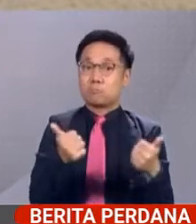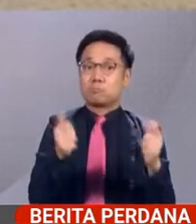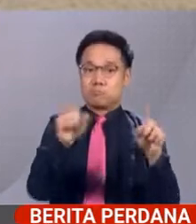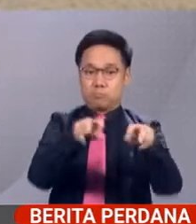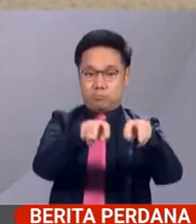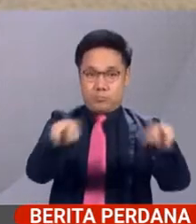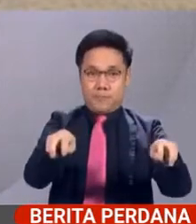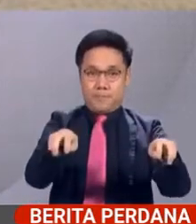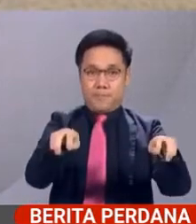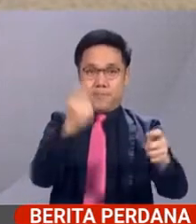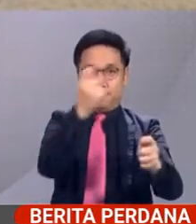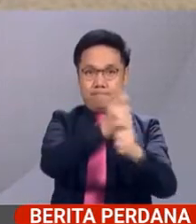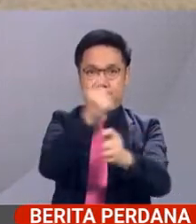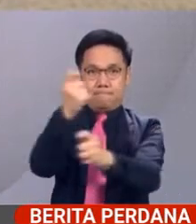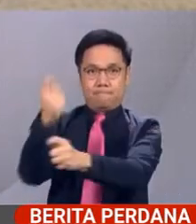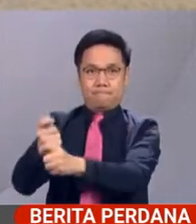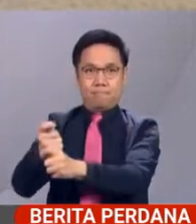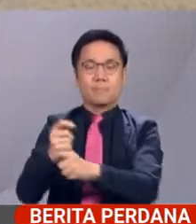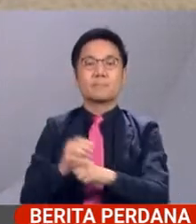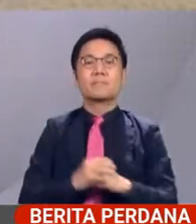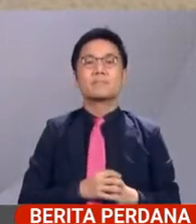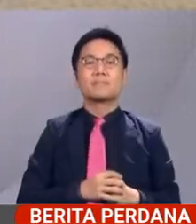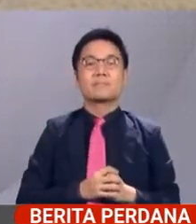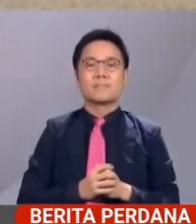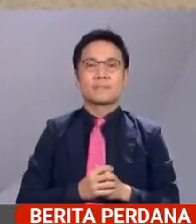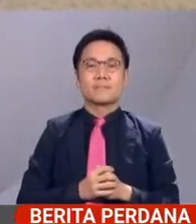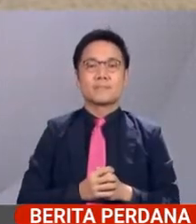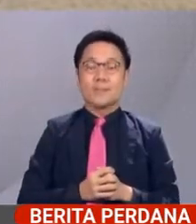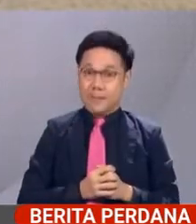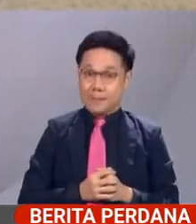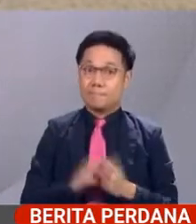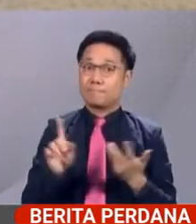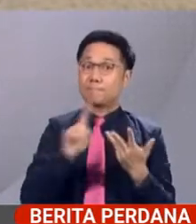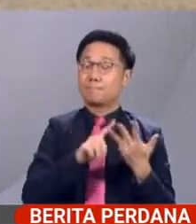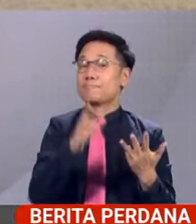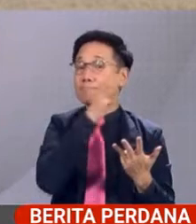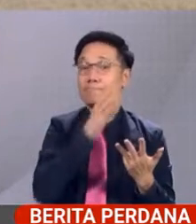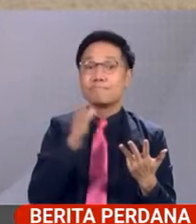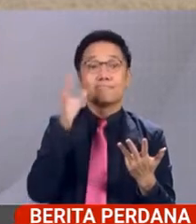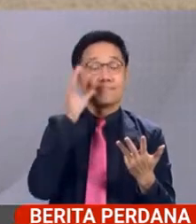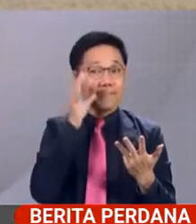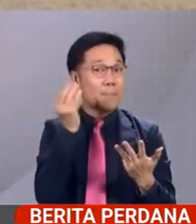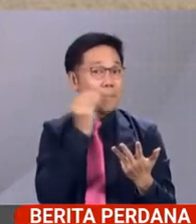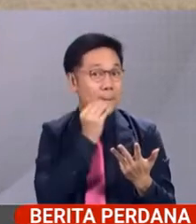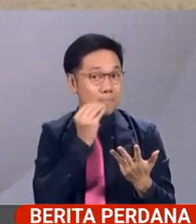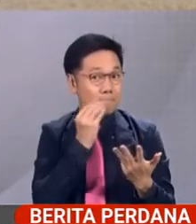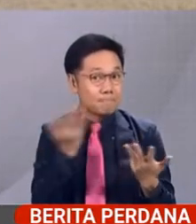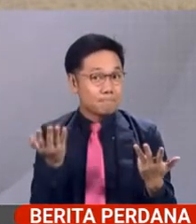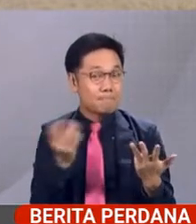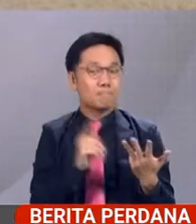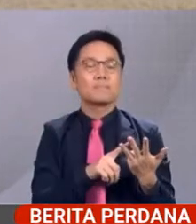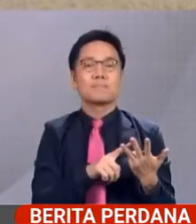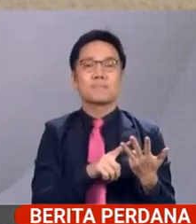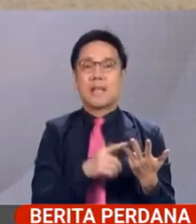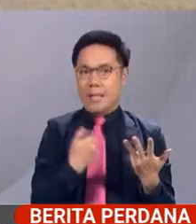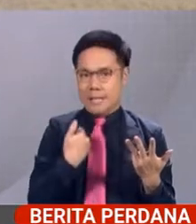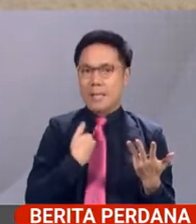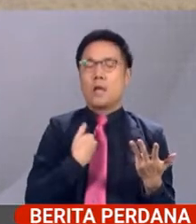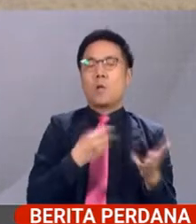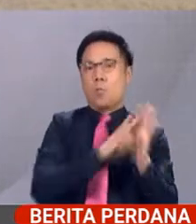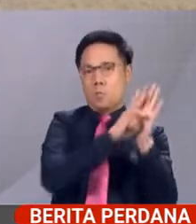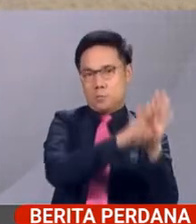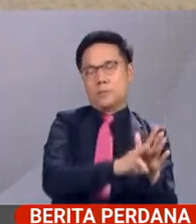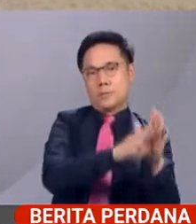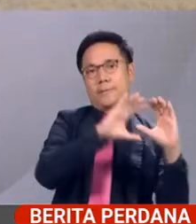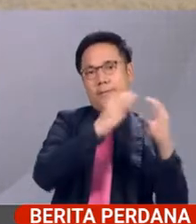telah pun ditetapkan. Kita juga lihat dari segi kantin contohnya, di mana akan ada wakil daripada kelas